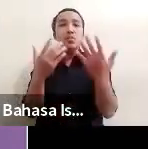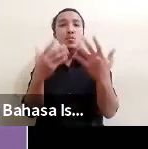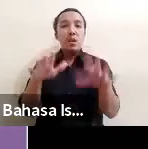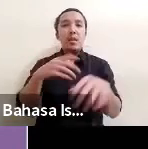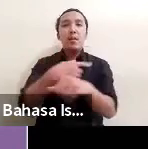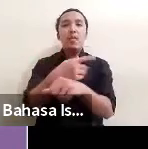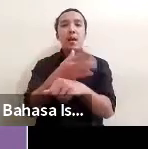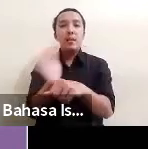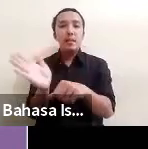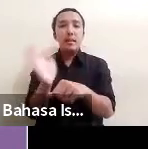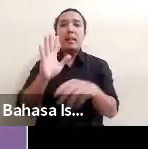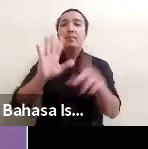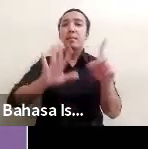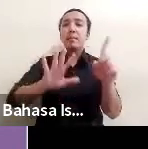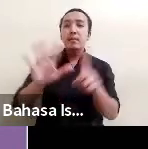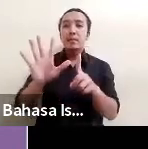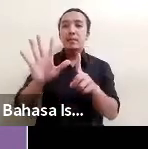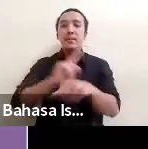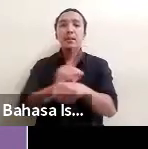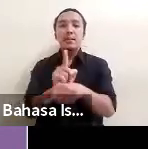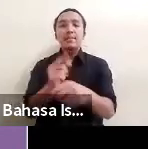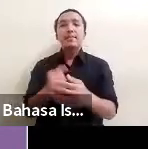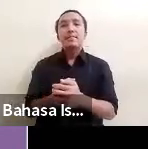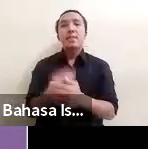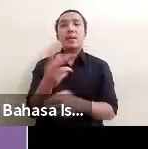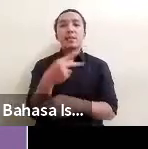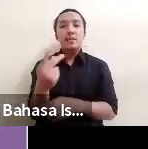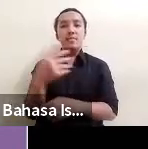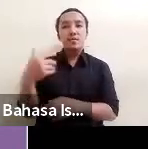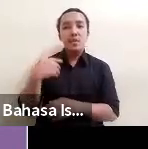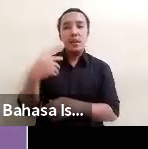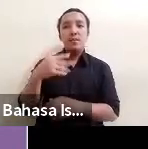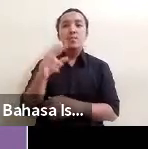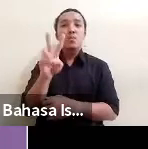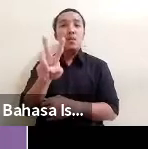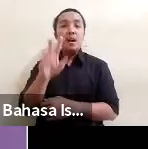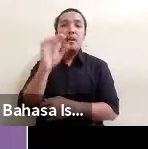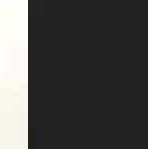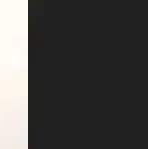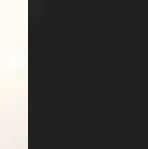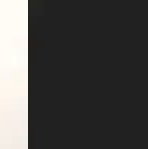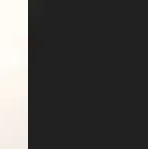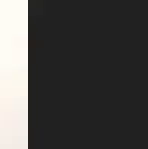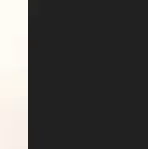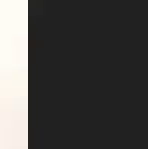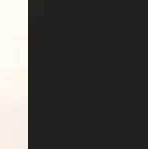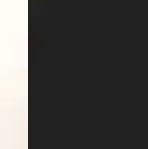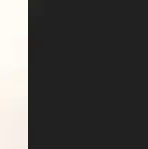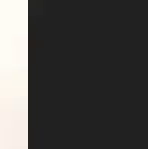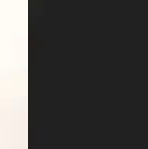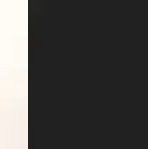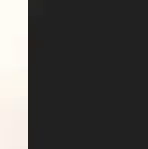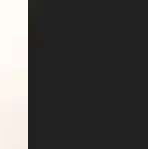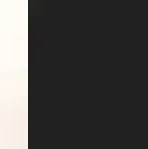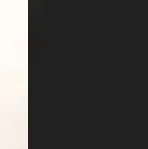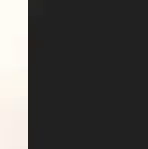lama, Pak, dan kita masih punya dua narasumber lagi yang sudah menunggu dari tadi, Pak. Oke, baik. Saya mencatat ada kurang lebih ada 3 poin